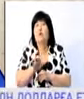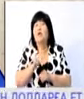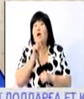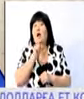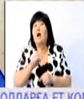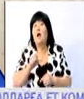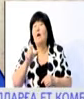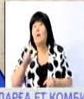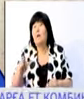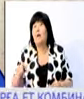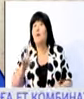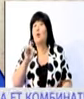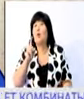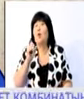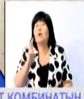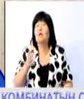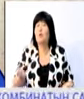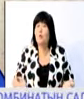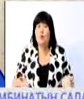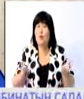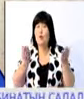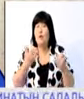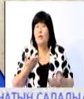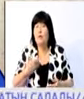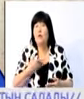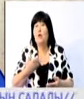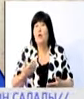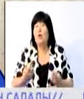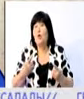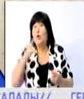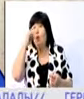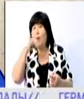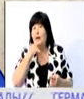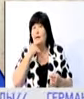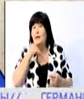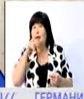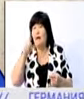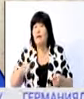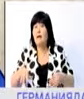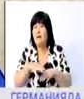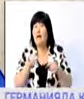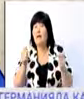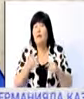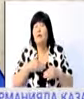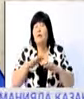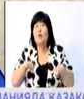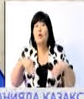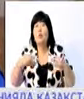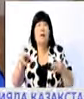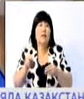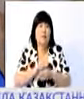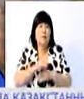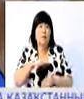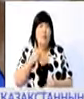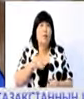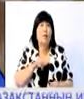бабаларымыздың рухын көтеру, бұл үлкен біздің қазақ халқына тән, біздің ұрпаққа беретін тәрбиесі көп.